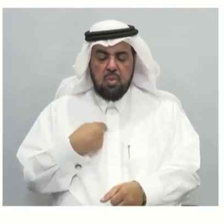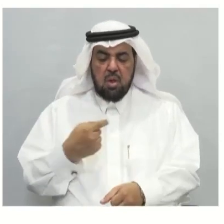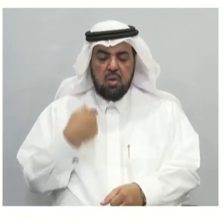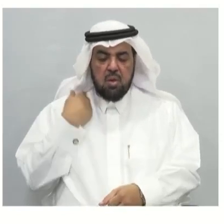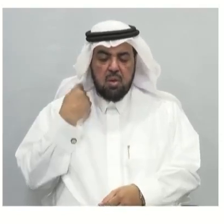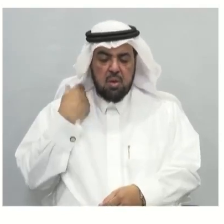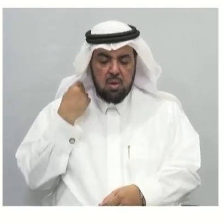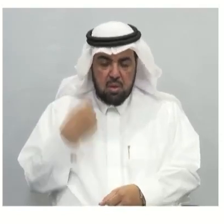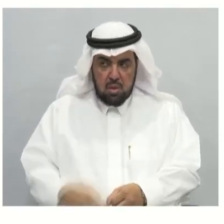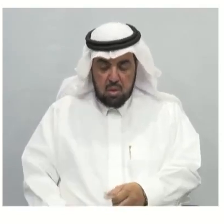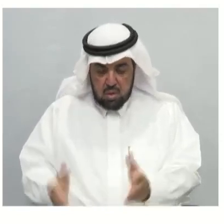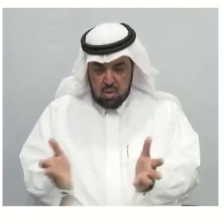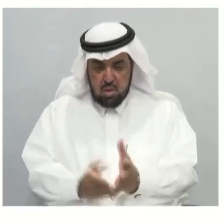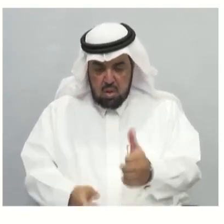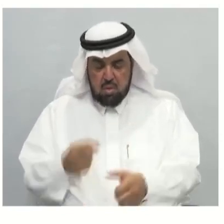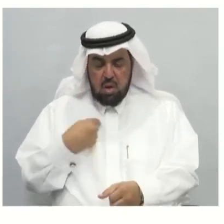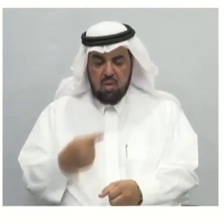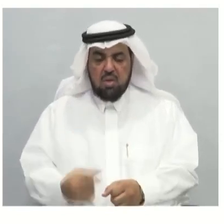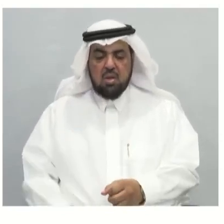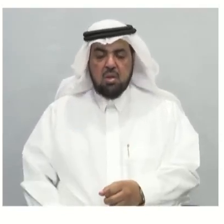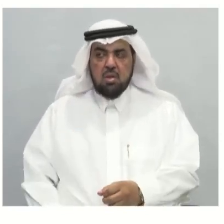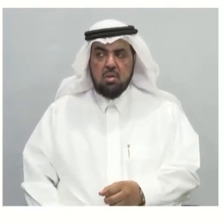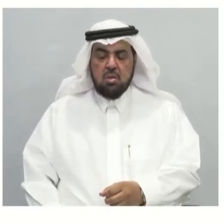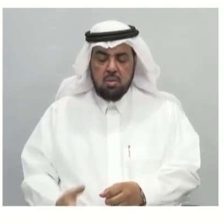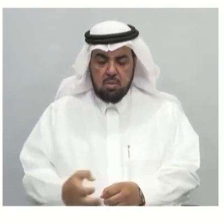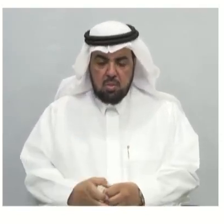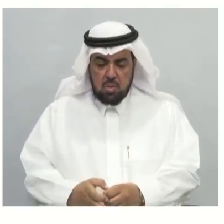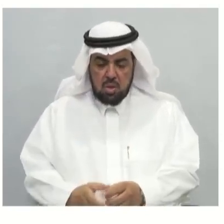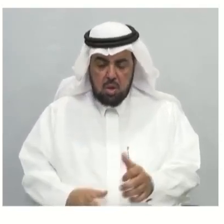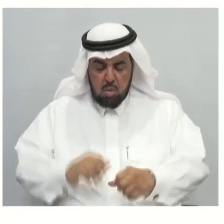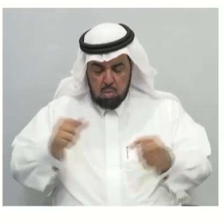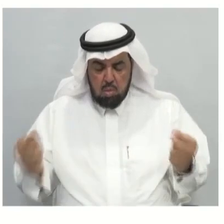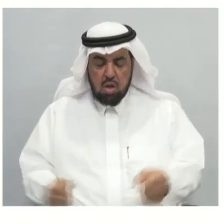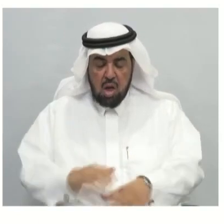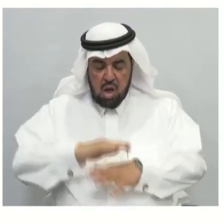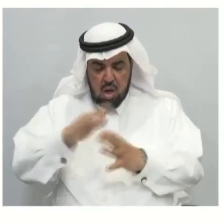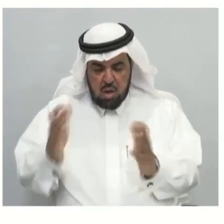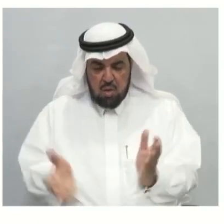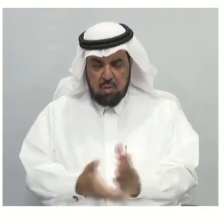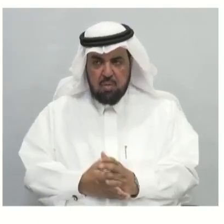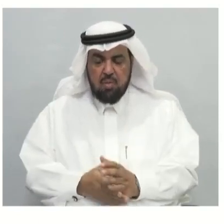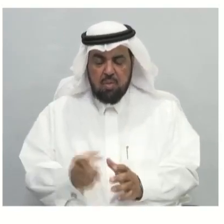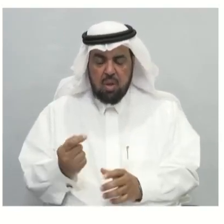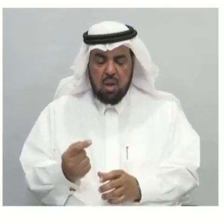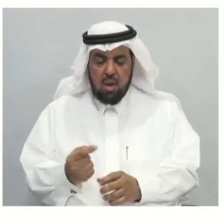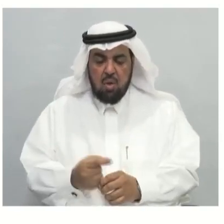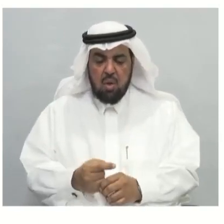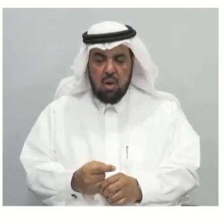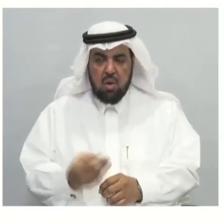نفسك كان درس اختبر نفسك وهو عباره عن مراجعه كامله للوحدات